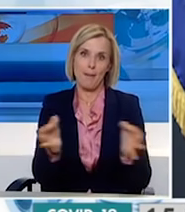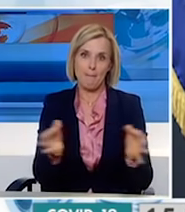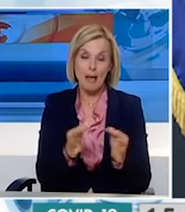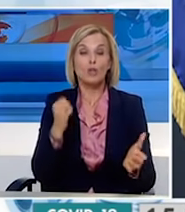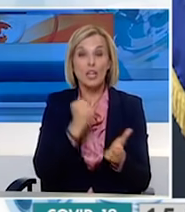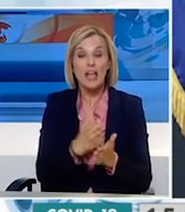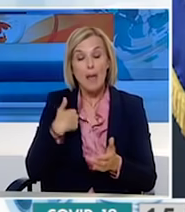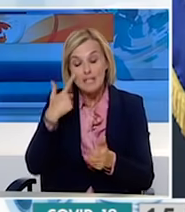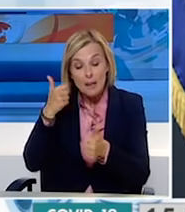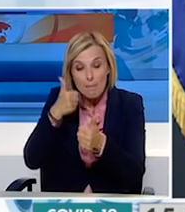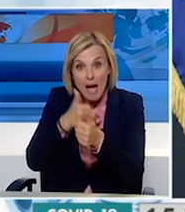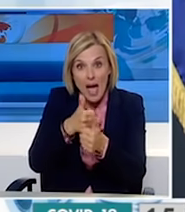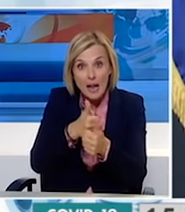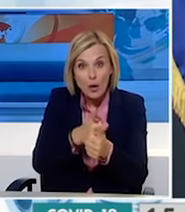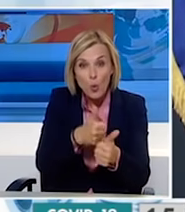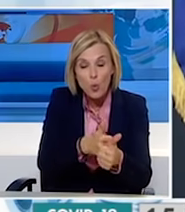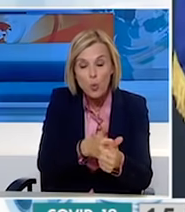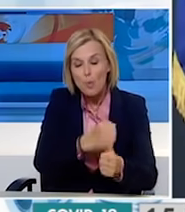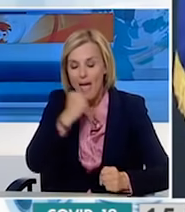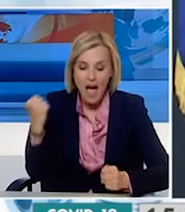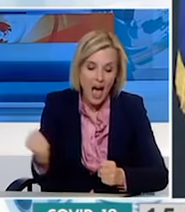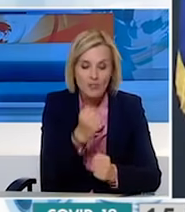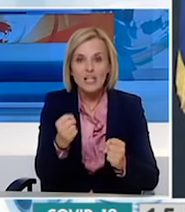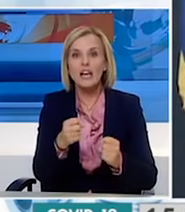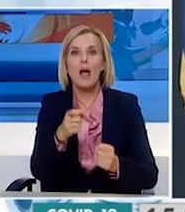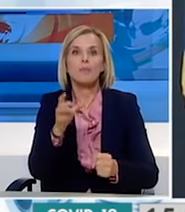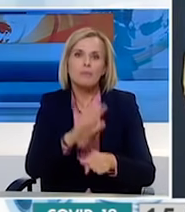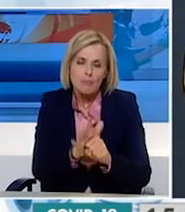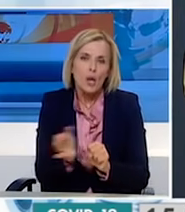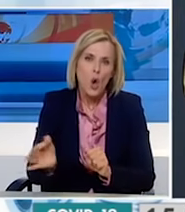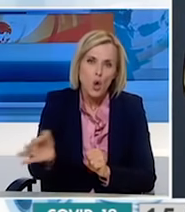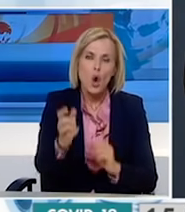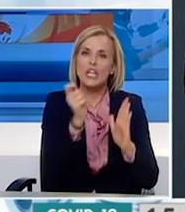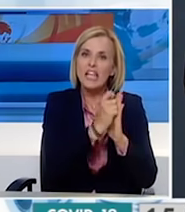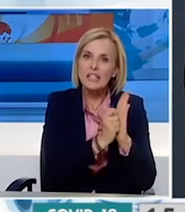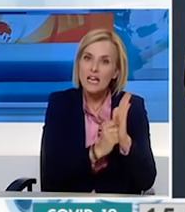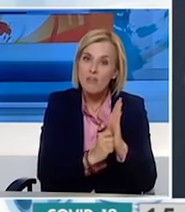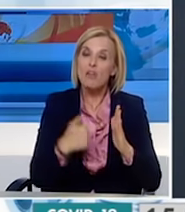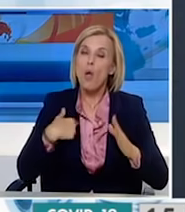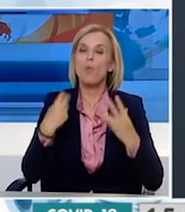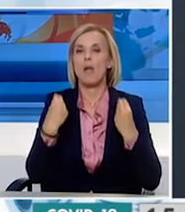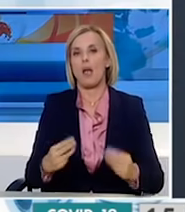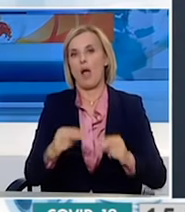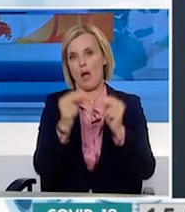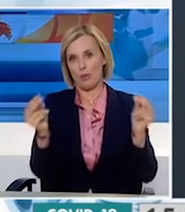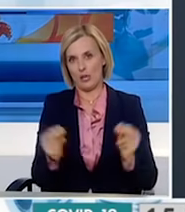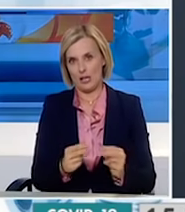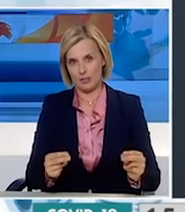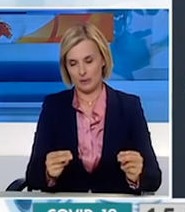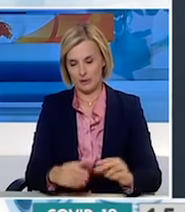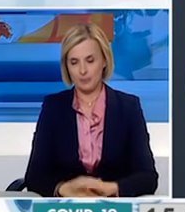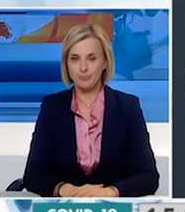παρακολούθηση τη στενή της πορείας του ιού στη χώρα μας και τα αποτελέσματα που είχαμε, που είναι σχετικά καλύτερα από αυτά που είχαν άλλες χώρες.